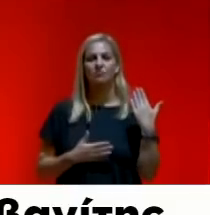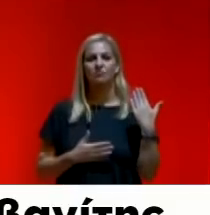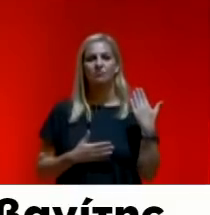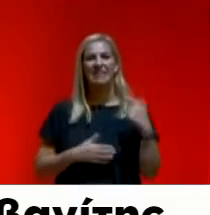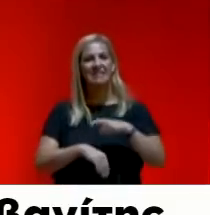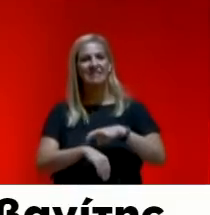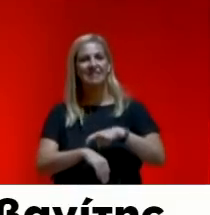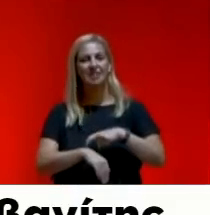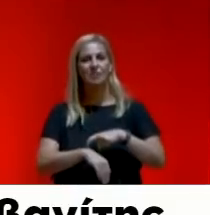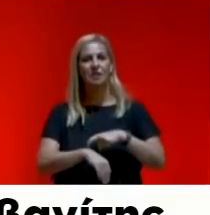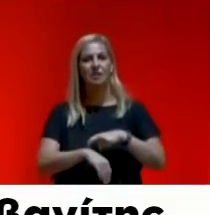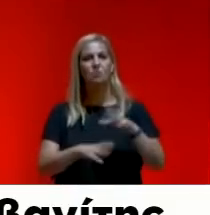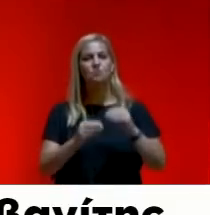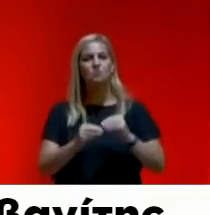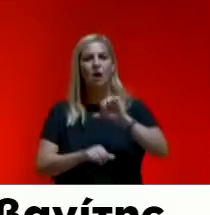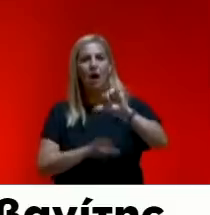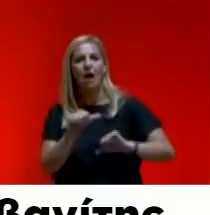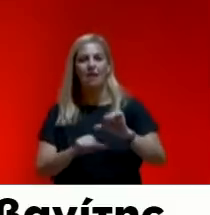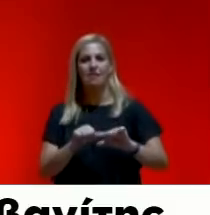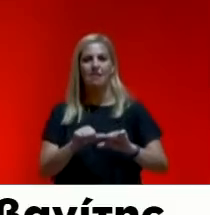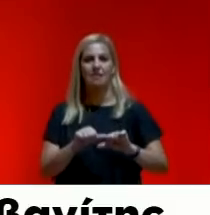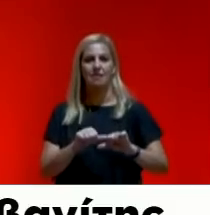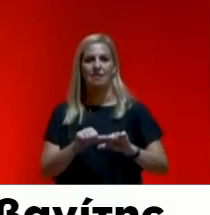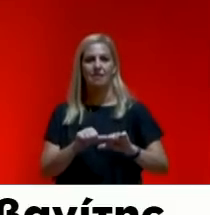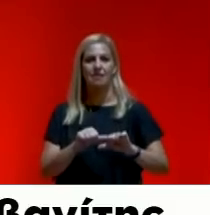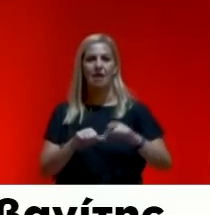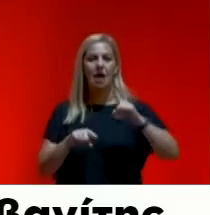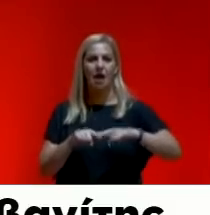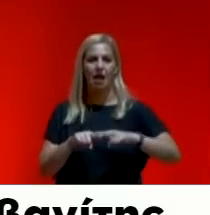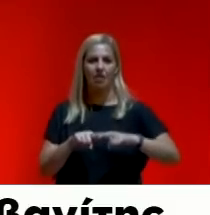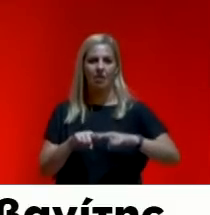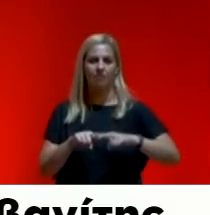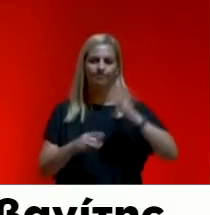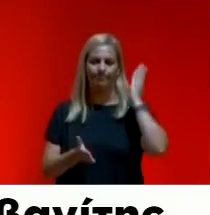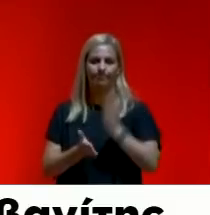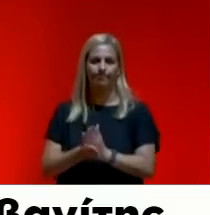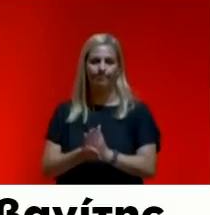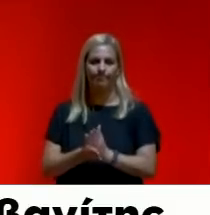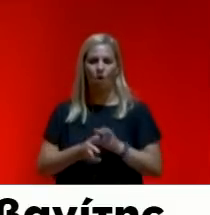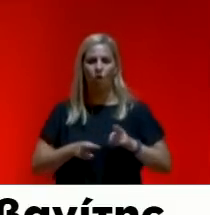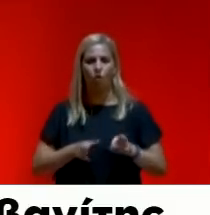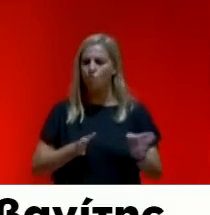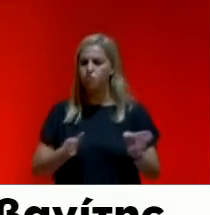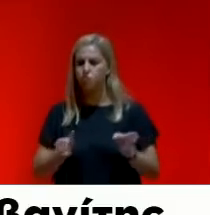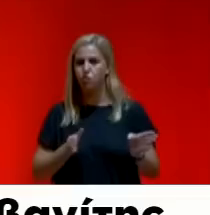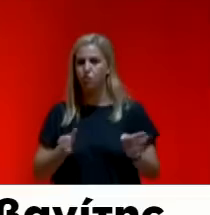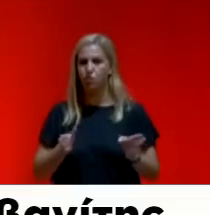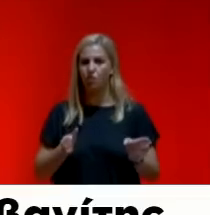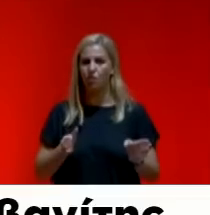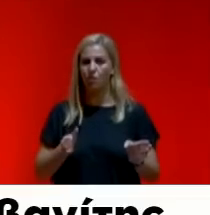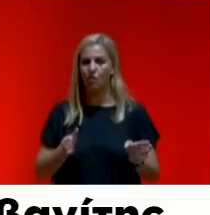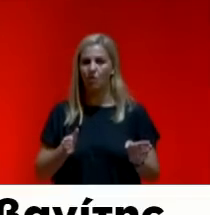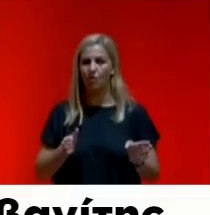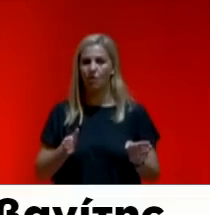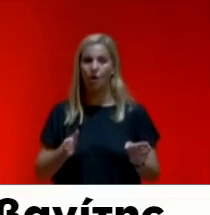μπούμε ουσιαστικά στα θέματα δημοκρατίας και τεχνητής νοημοσύνης και αξιοποίησης από το τι θα γίνει με τα ιατρικά δεδομένα ή πώς